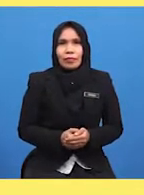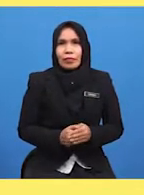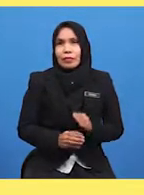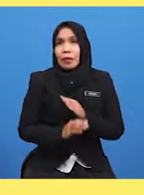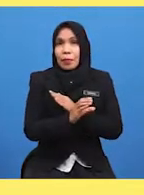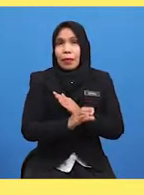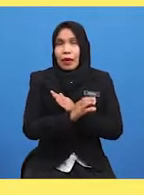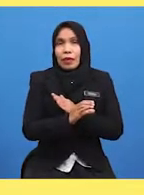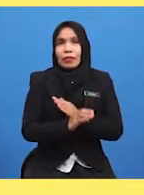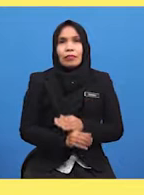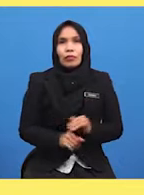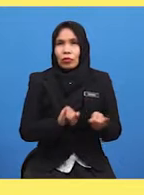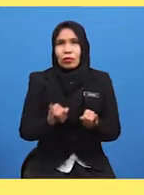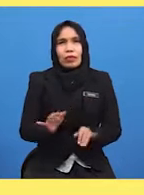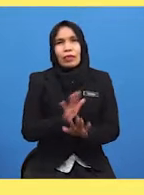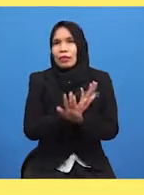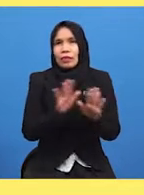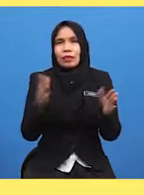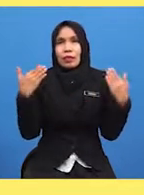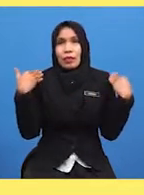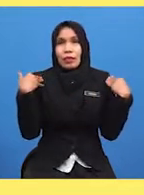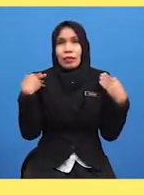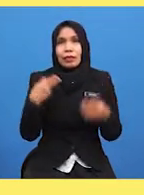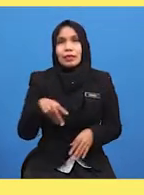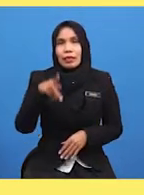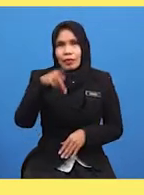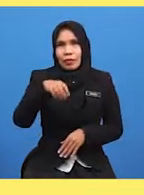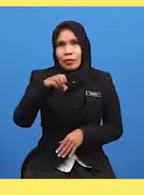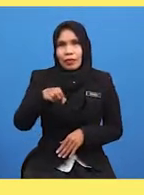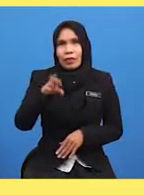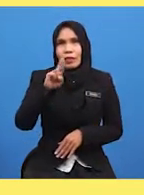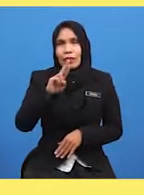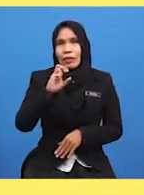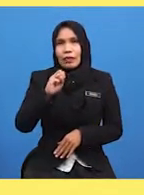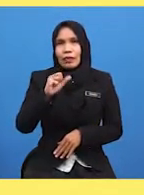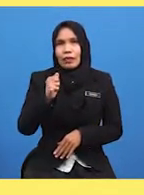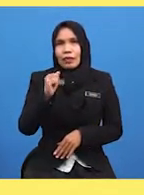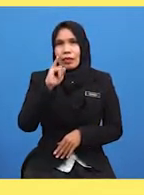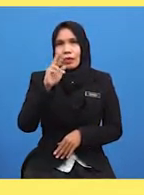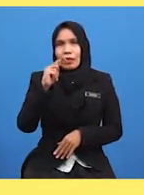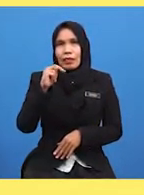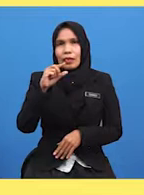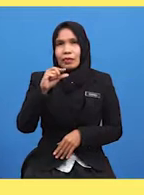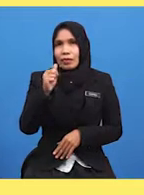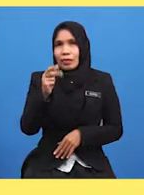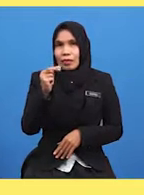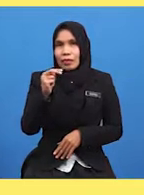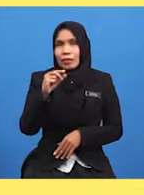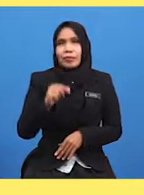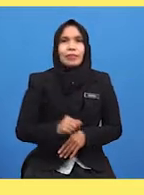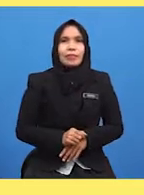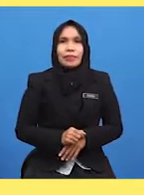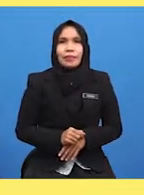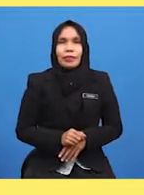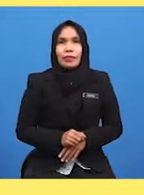memungut Cukai sebagaimana yang berlaku di sungai 60 sikap Sultan Ahmad yaitu Sultan Pahang